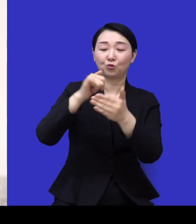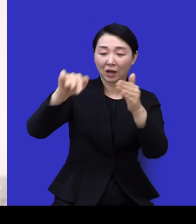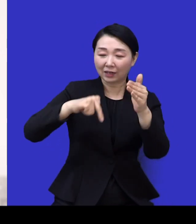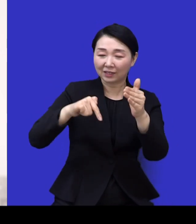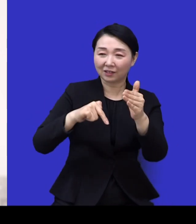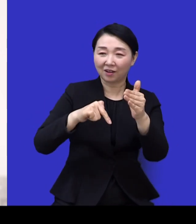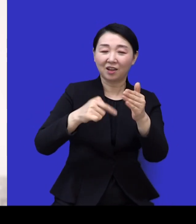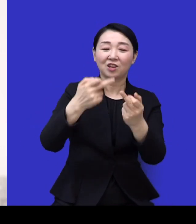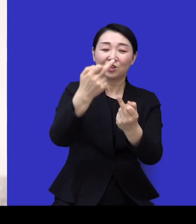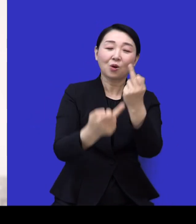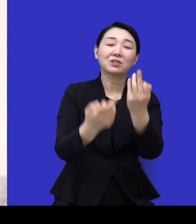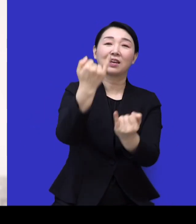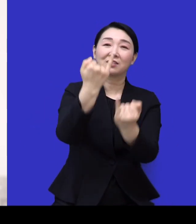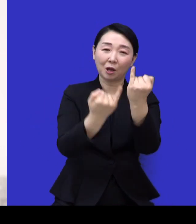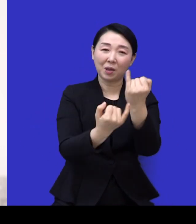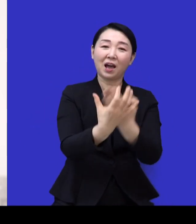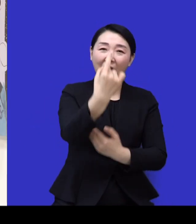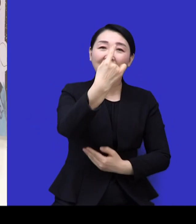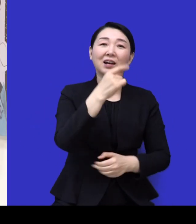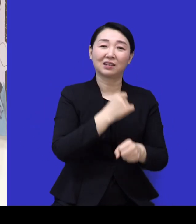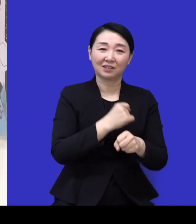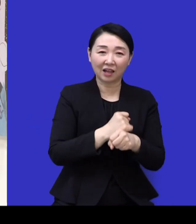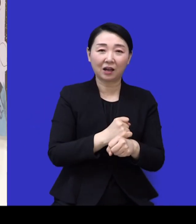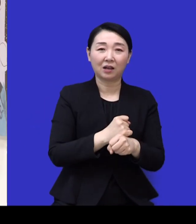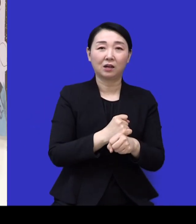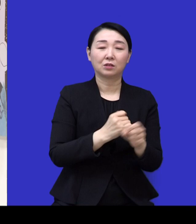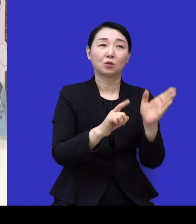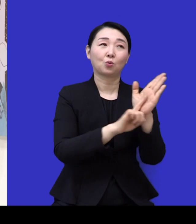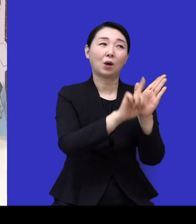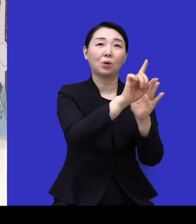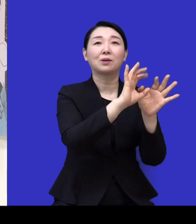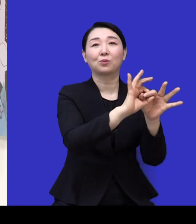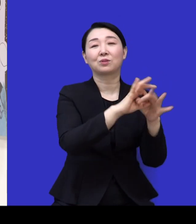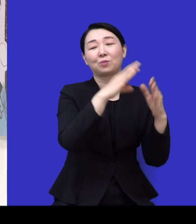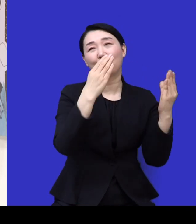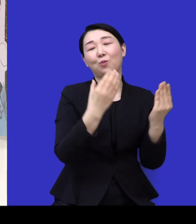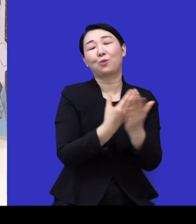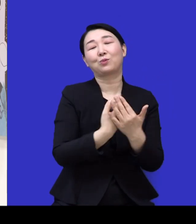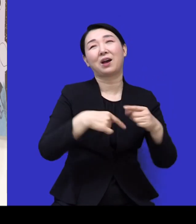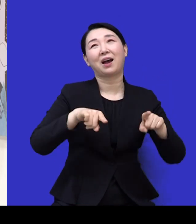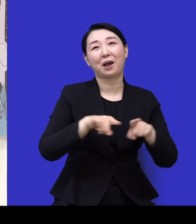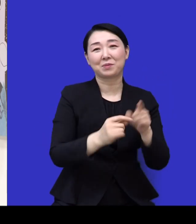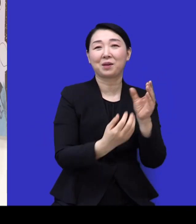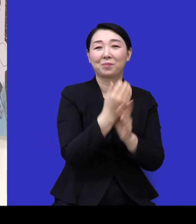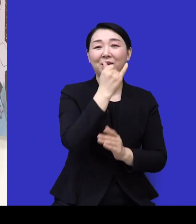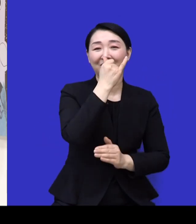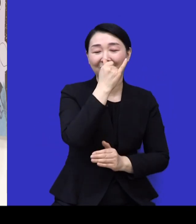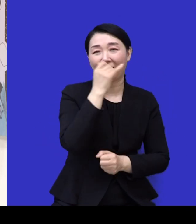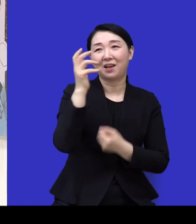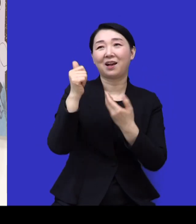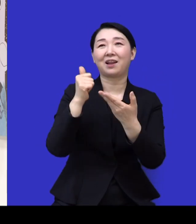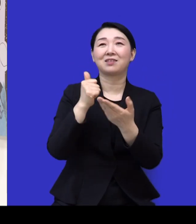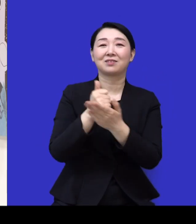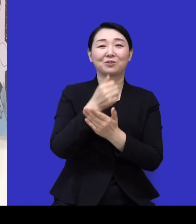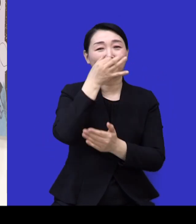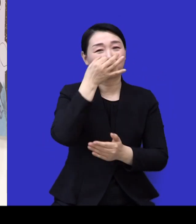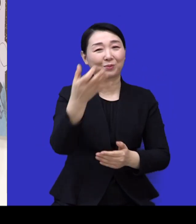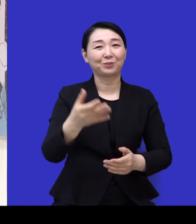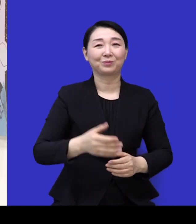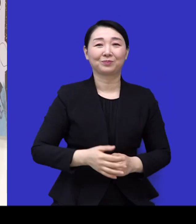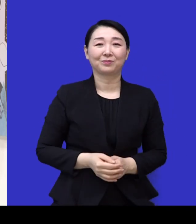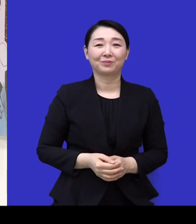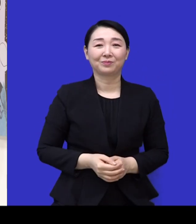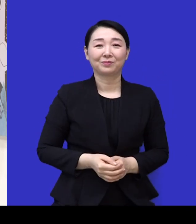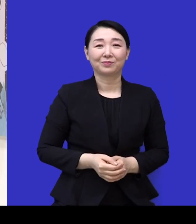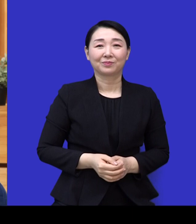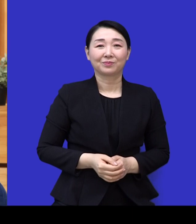형제다, 한 자매다. 이게 그냥 그 광고 하나를 통해서 같이 일어난 일들을 네. 하나님께서 너무 많이 보여주셨어요.